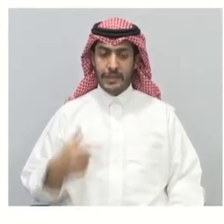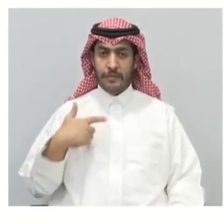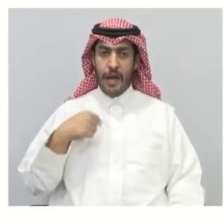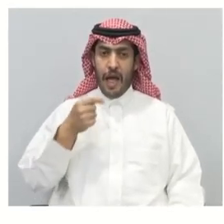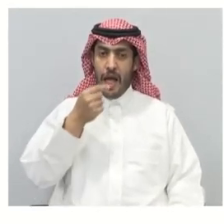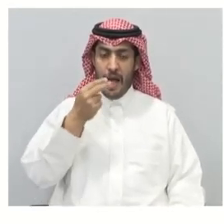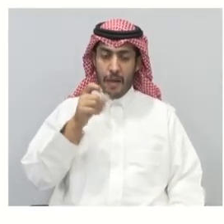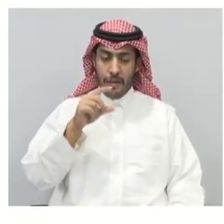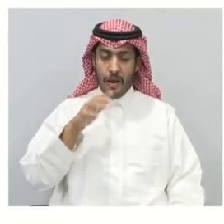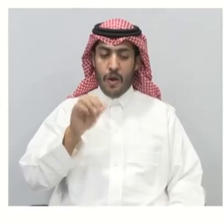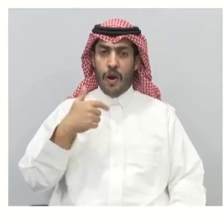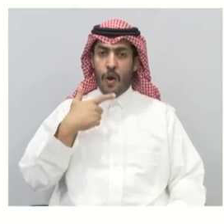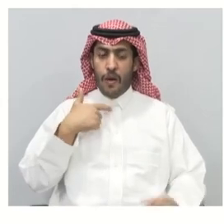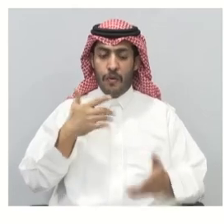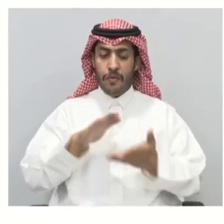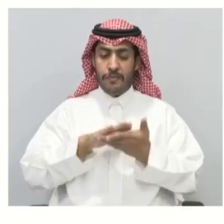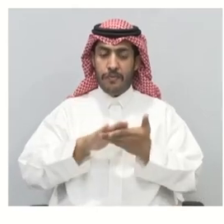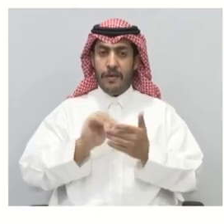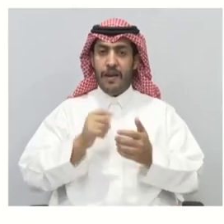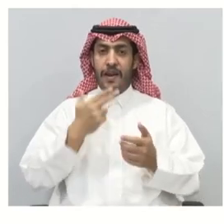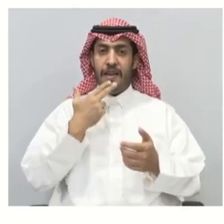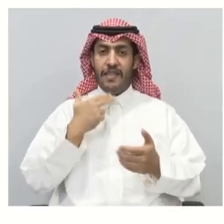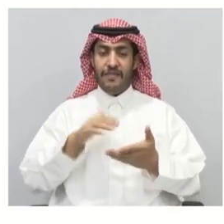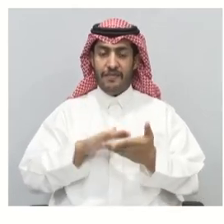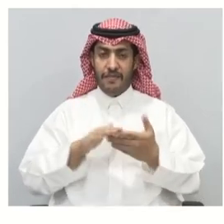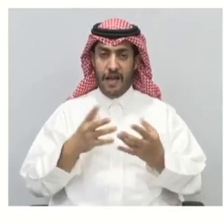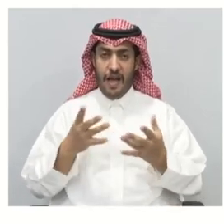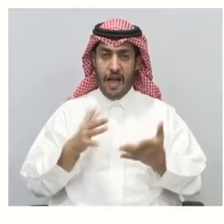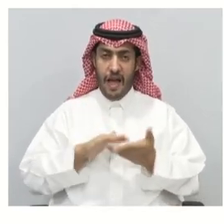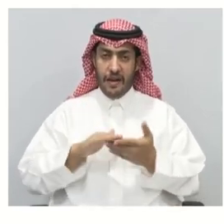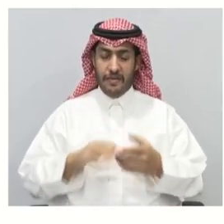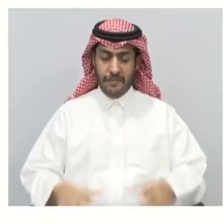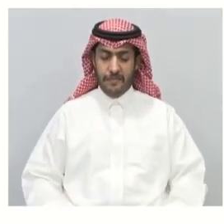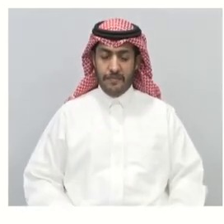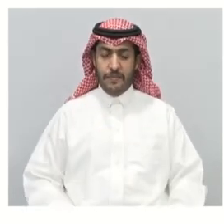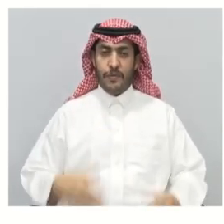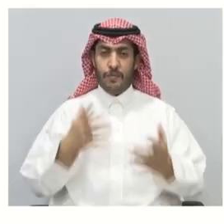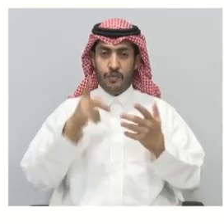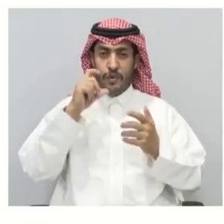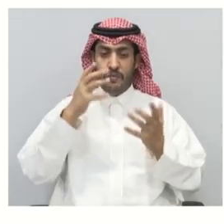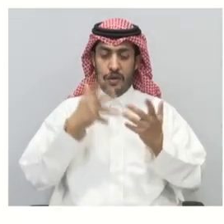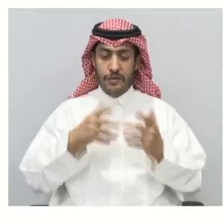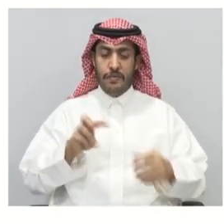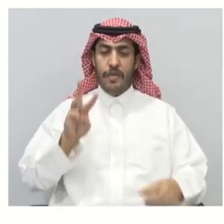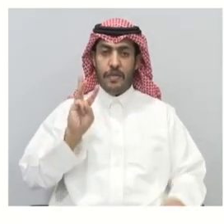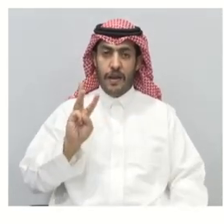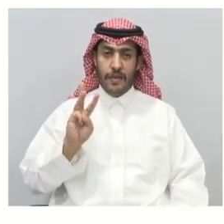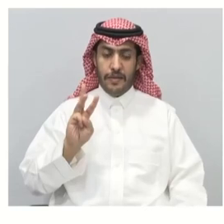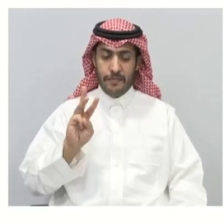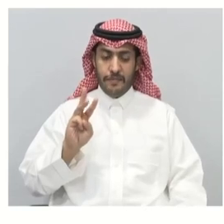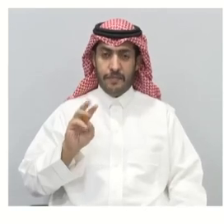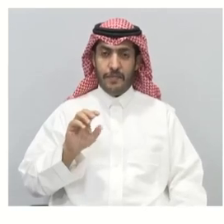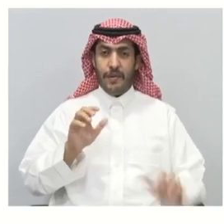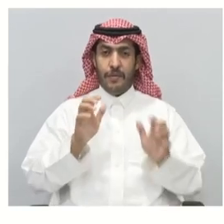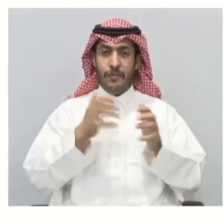احب ان تكون بياتي نظيفه فانت هذه الجمله تناسب هذا الرسم وهذه الصوره ثلاثه هنا